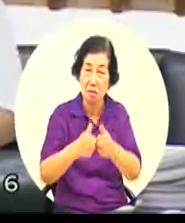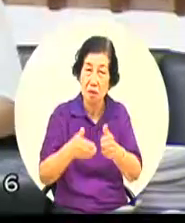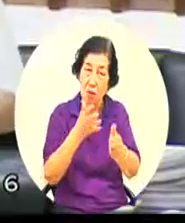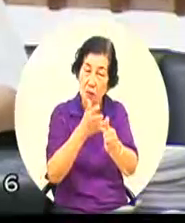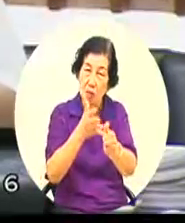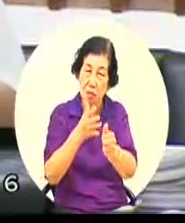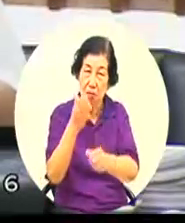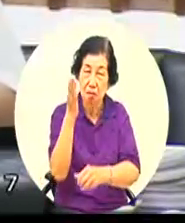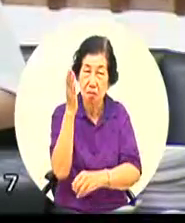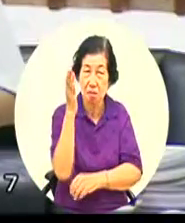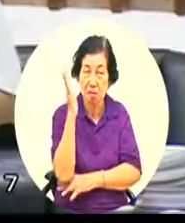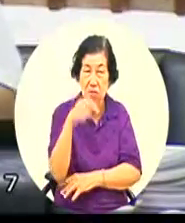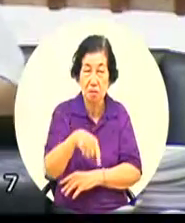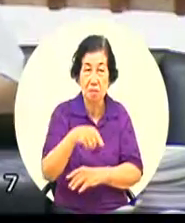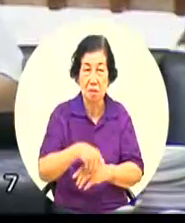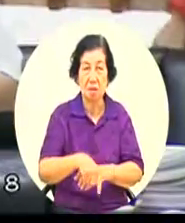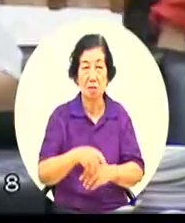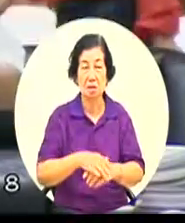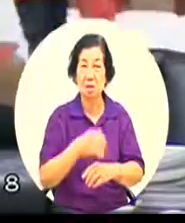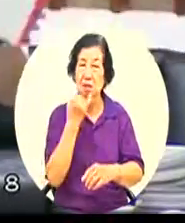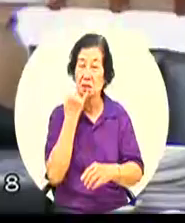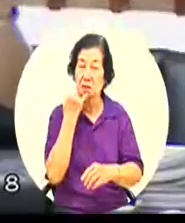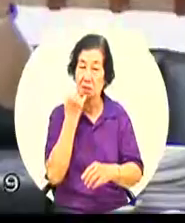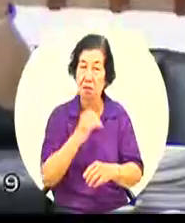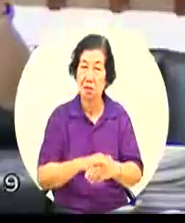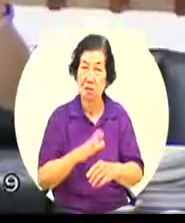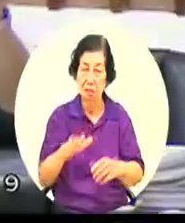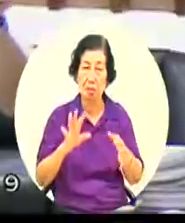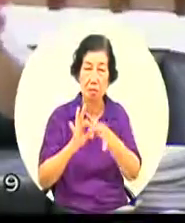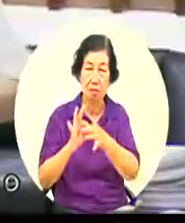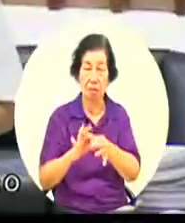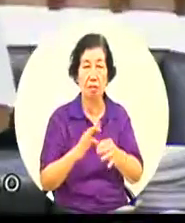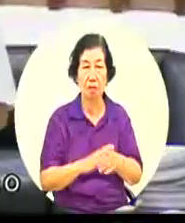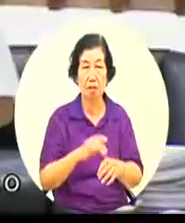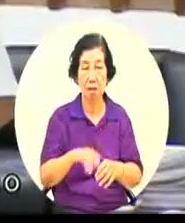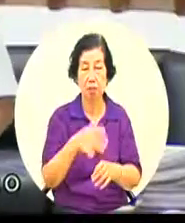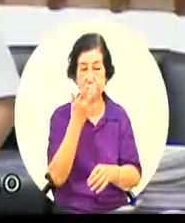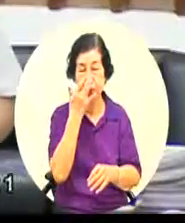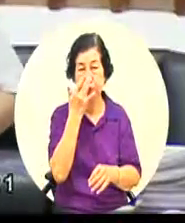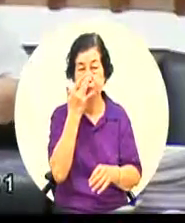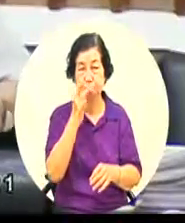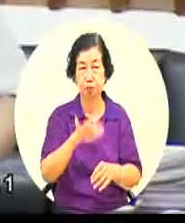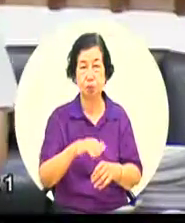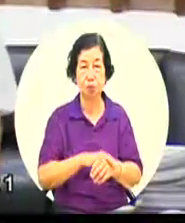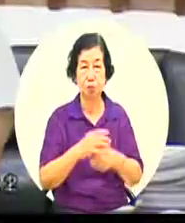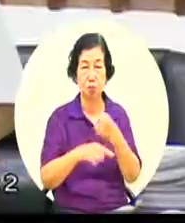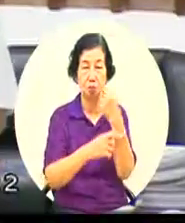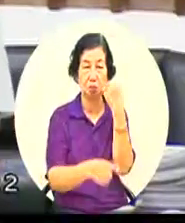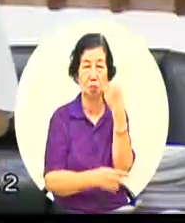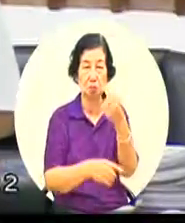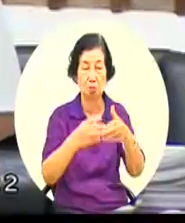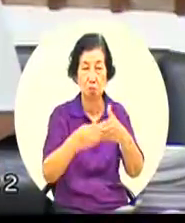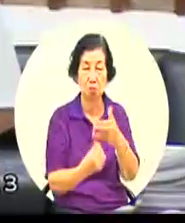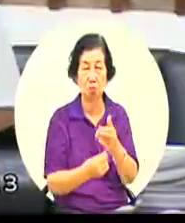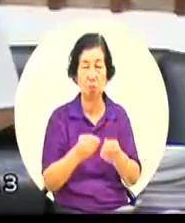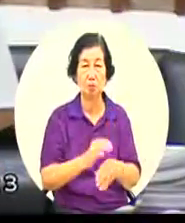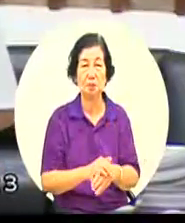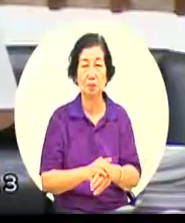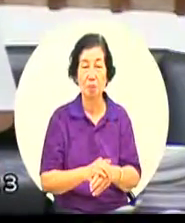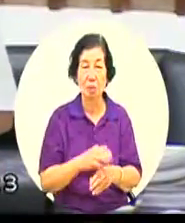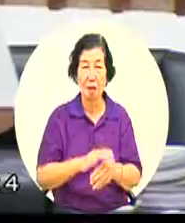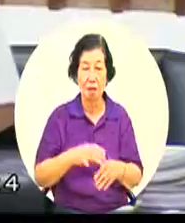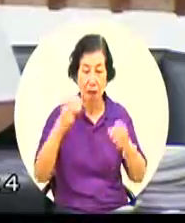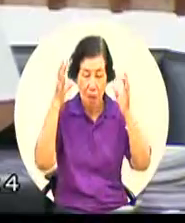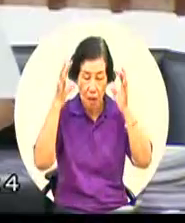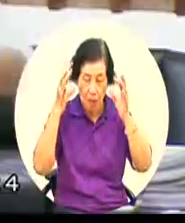东西，因为我不是学法律的，坦白讲有时候搞不太懂这东西，所以呢我一个暑假呢把台大一年要